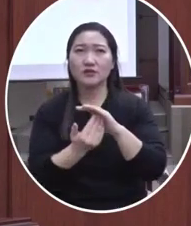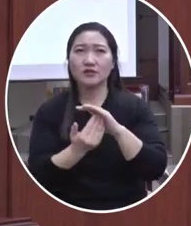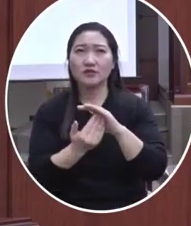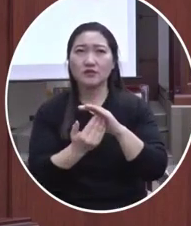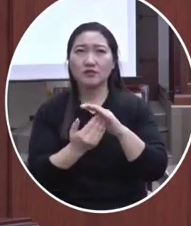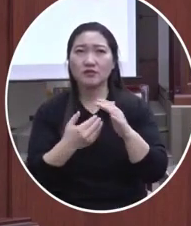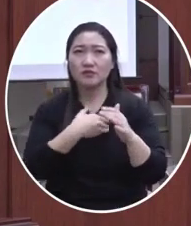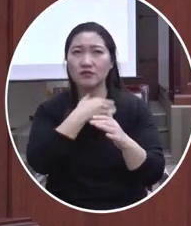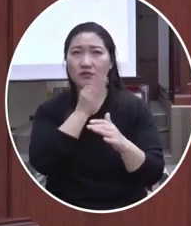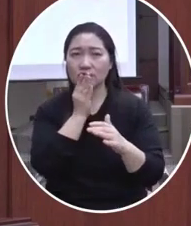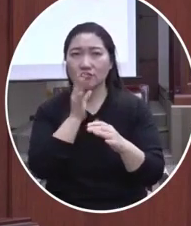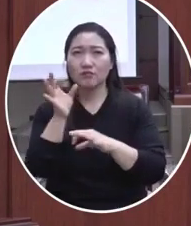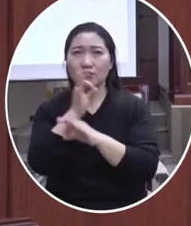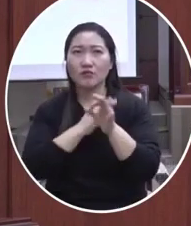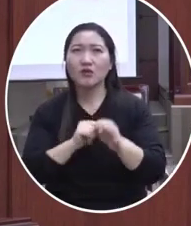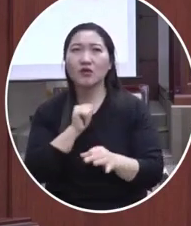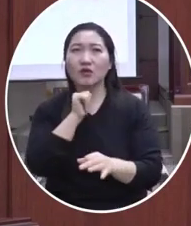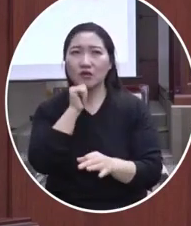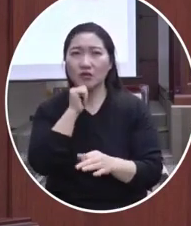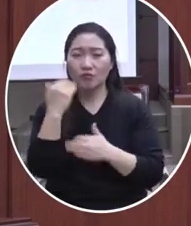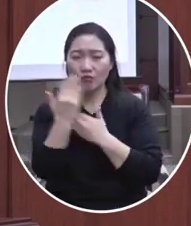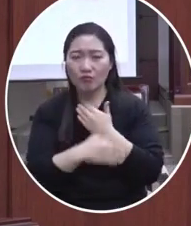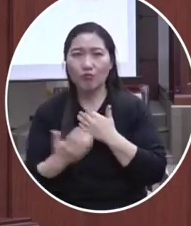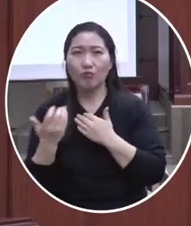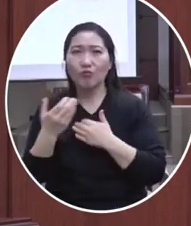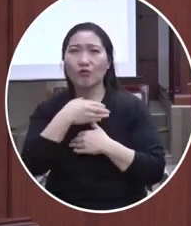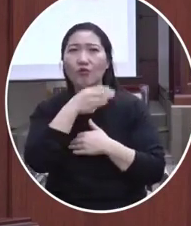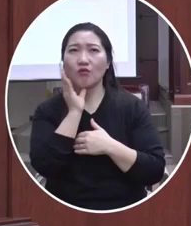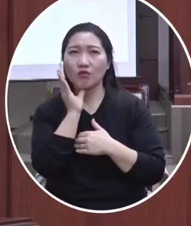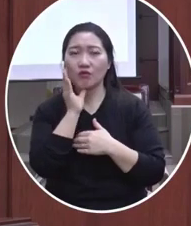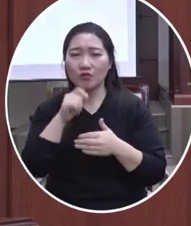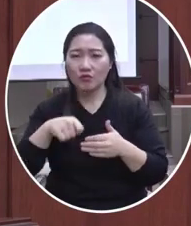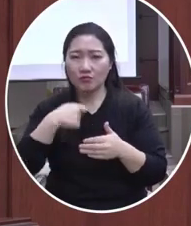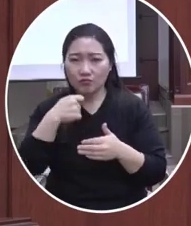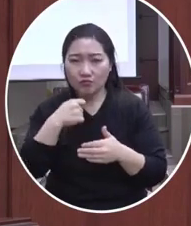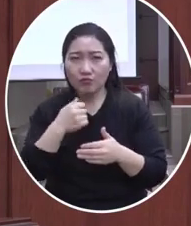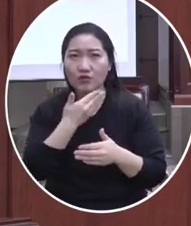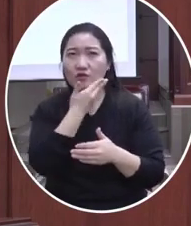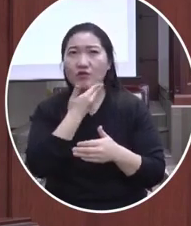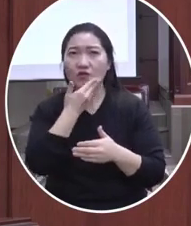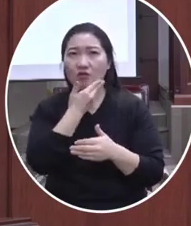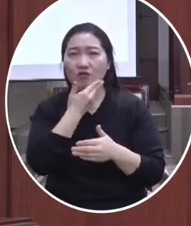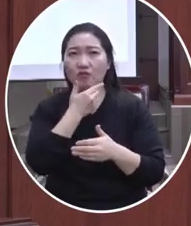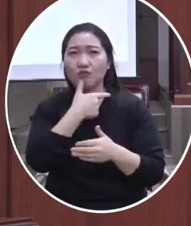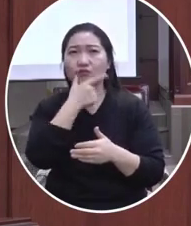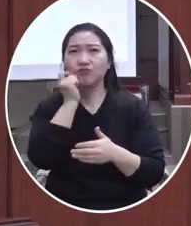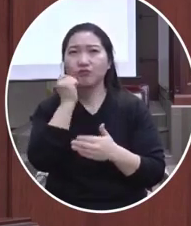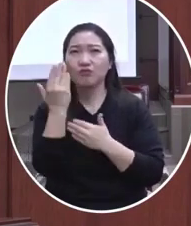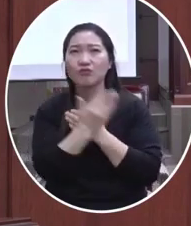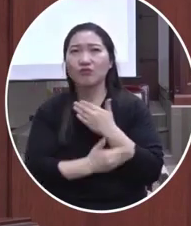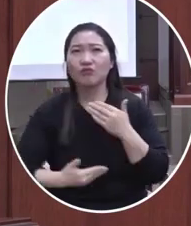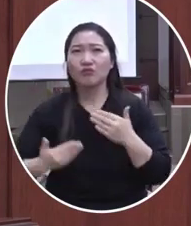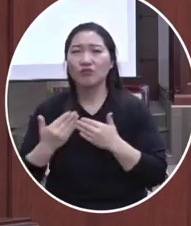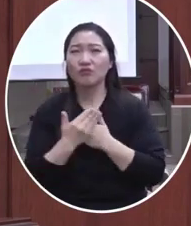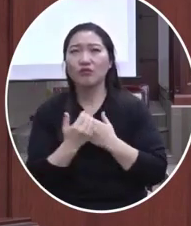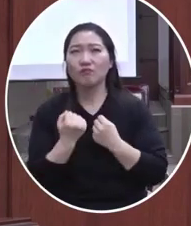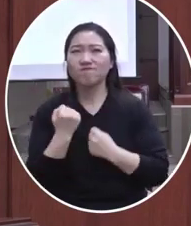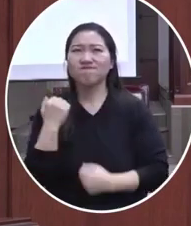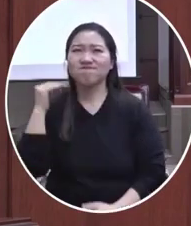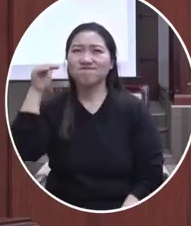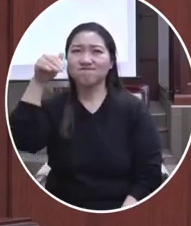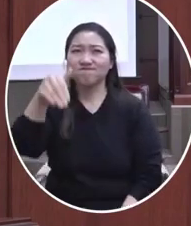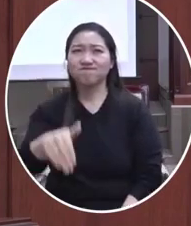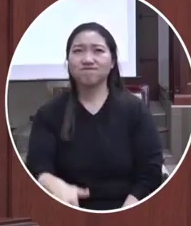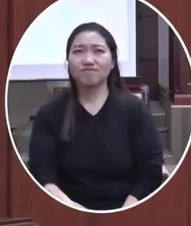어려운 독거 어르신, 거동이 불편한 어르신들이 불규칙한 식사와 영양 불균형으로 인해 건강이 나빠지고